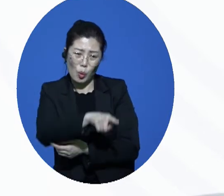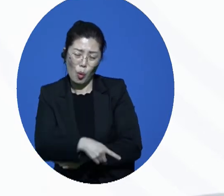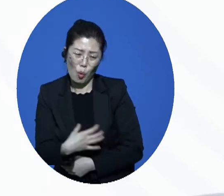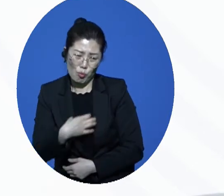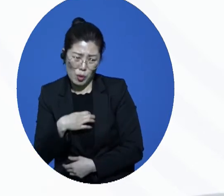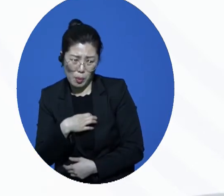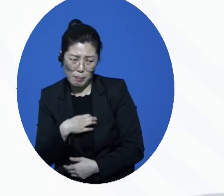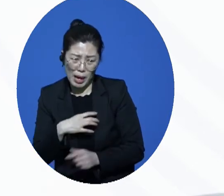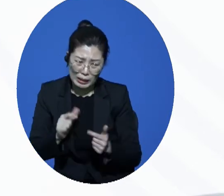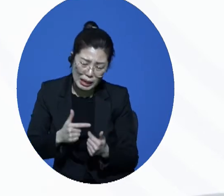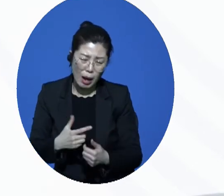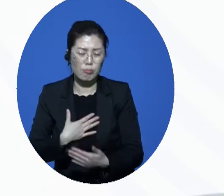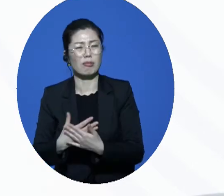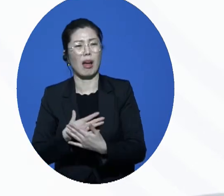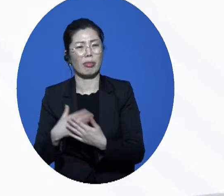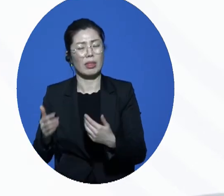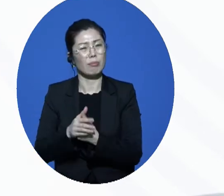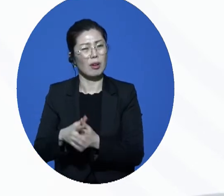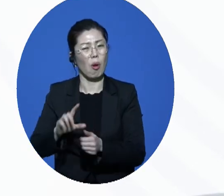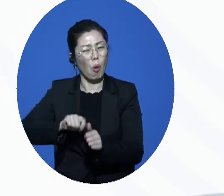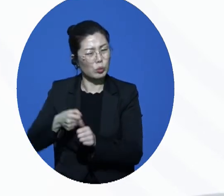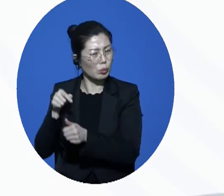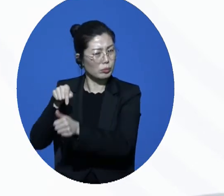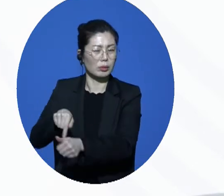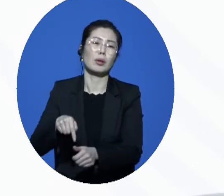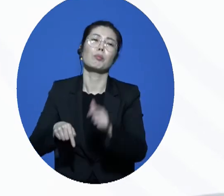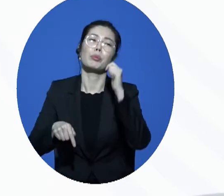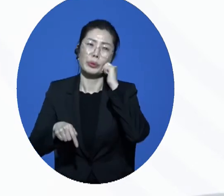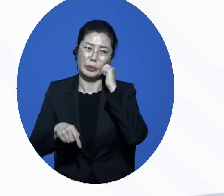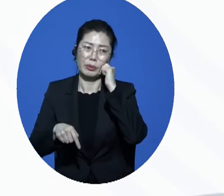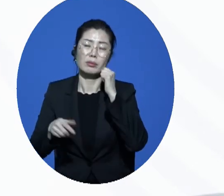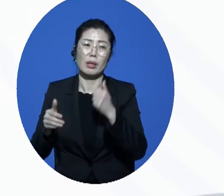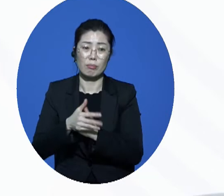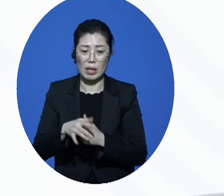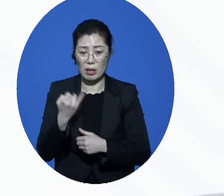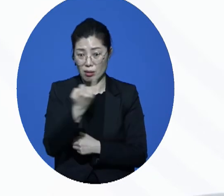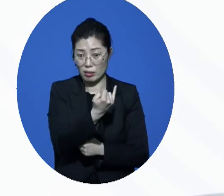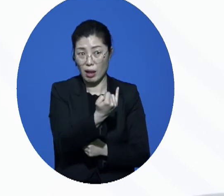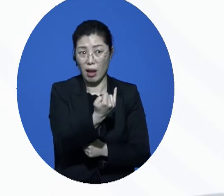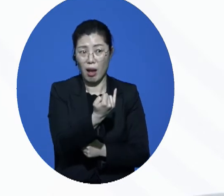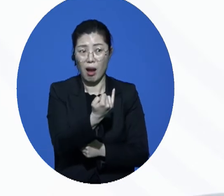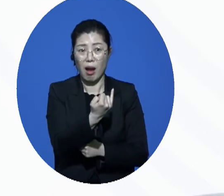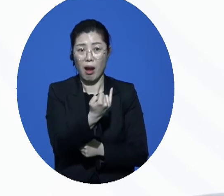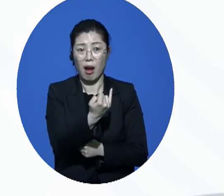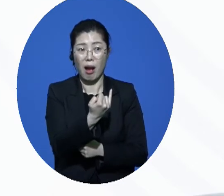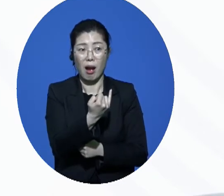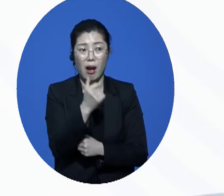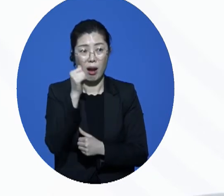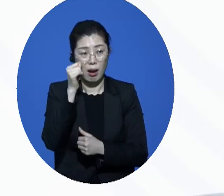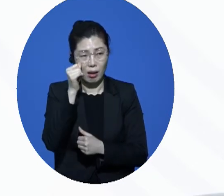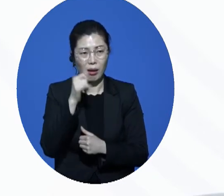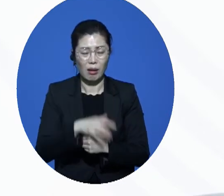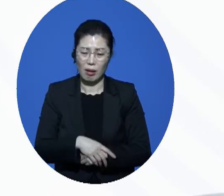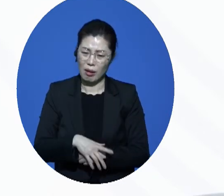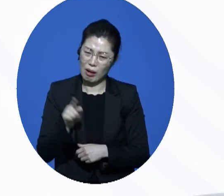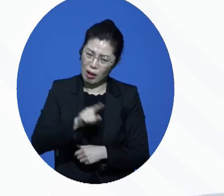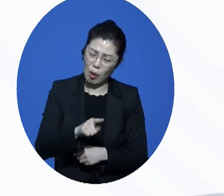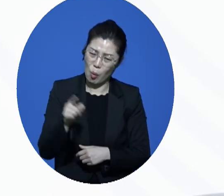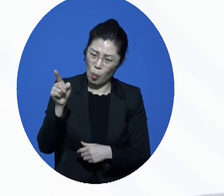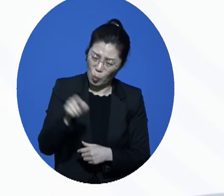날 활동 지원이 갑자기 중단돼서 오지 않았고, 그래서 그 공포심 때문에 결국 자발적으로 입원을